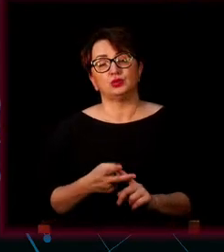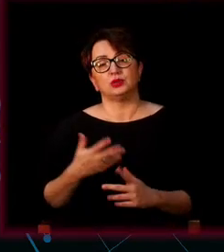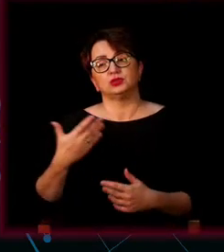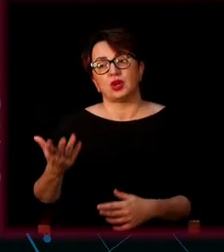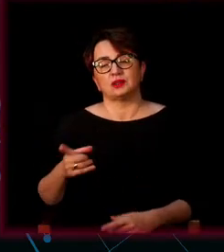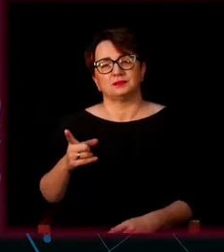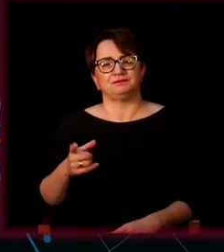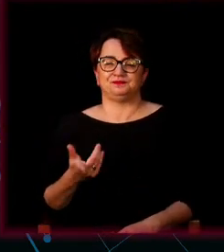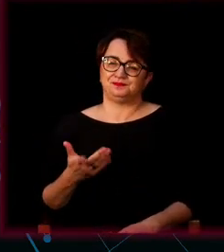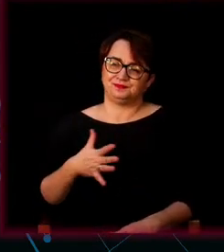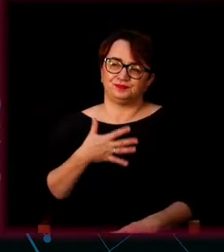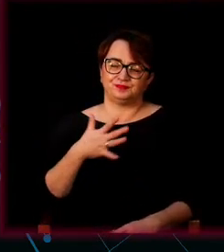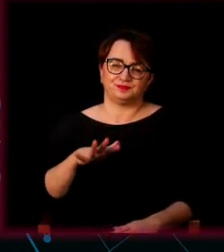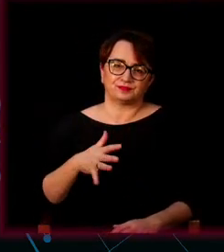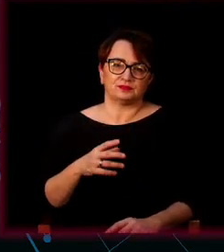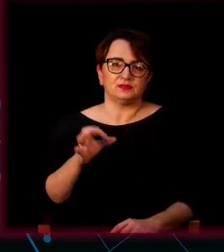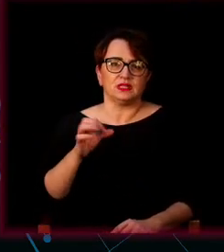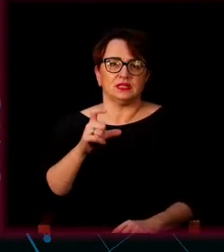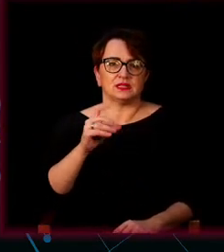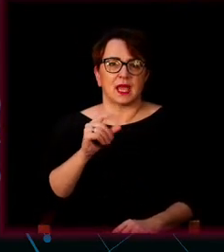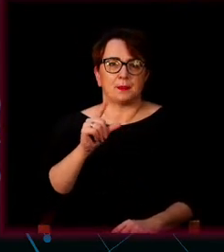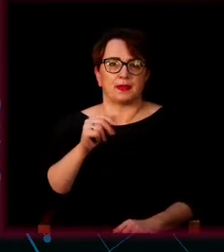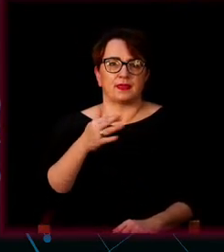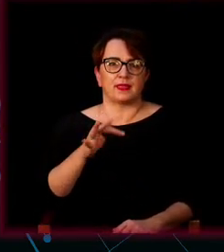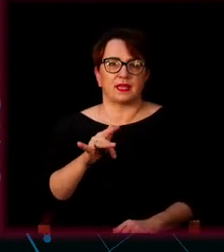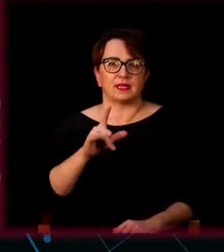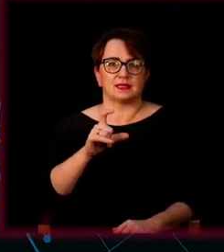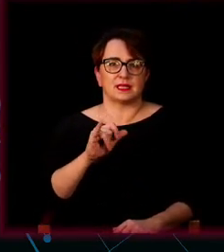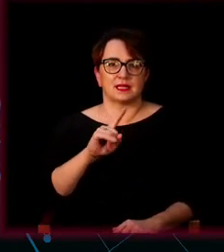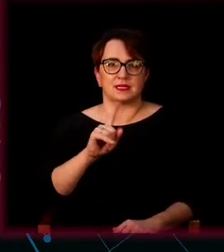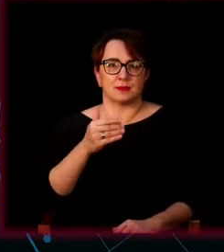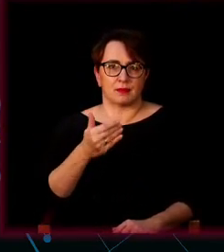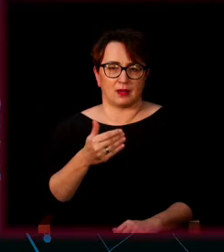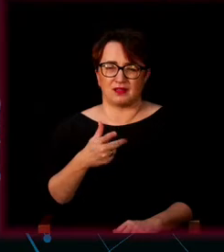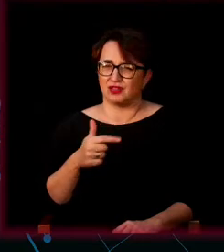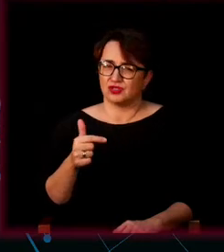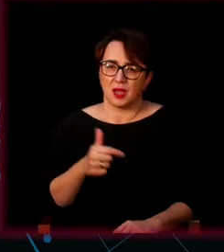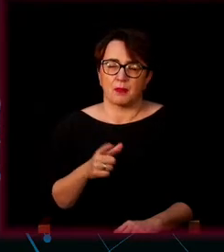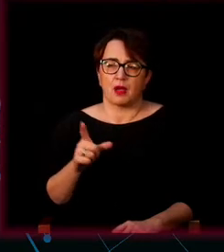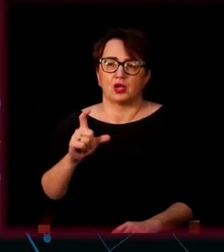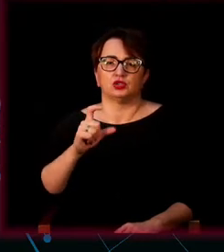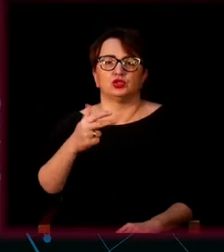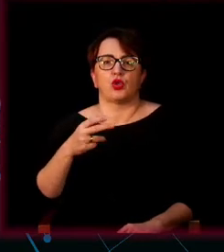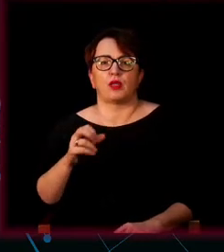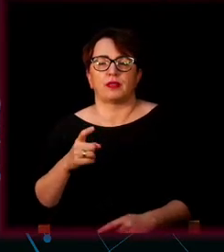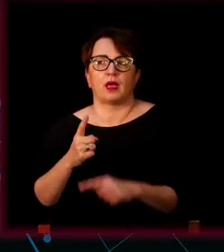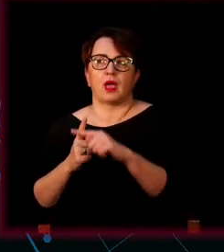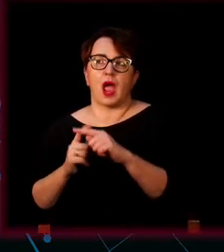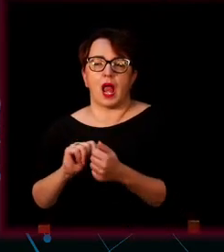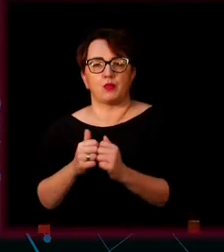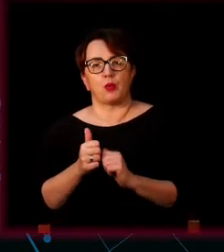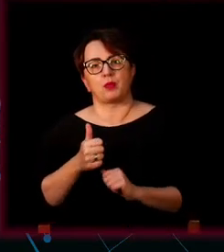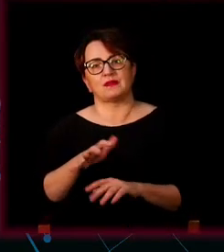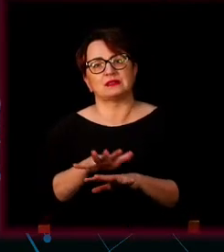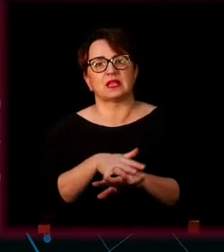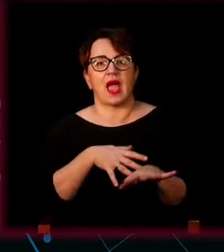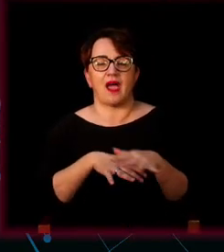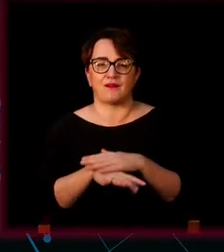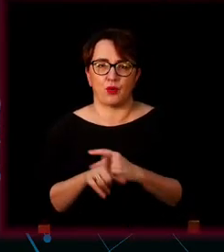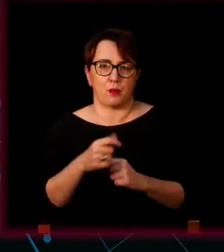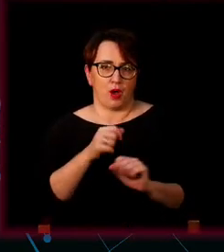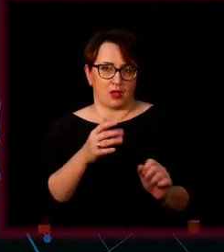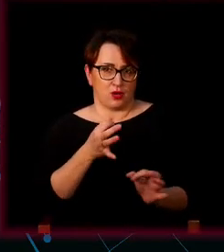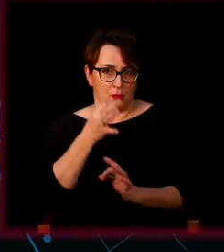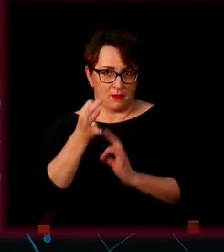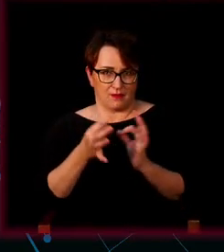pewien sceptycyzm wobec, tak? Nie należy z tego robić cnoty ani profesji, mówi ten bohater, ta bohaterka,